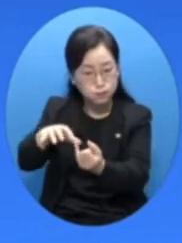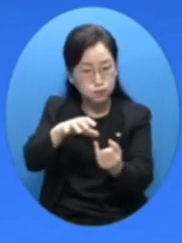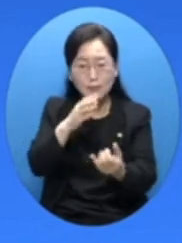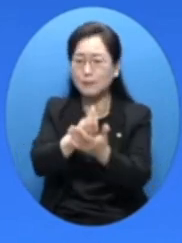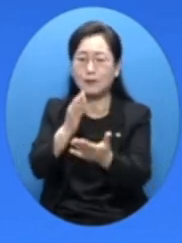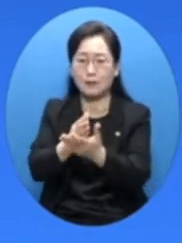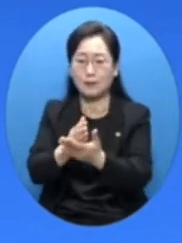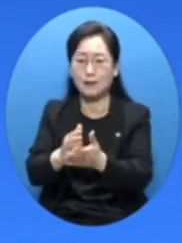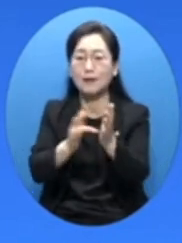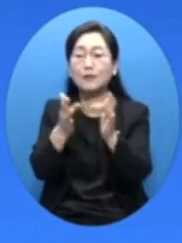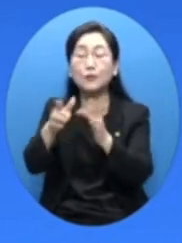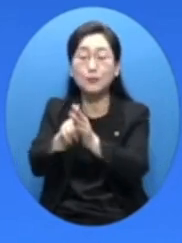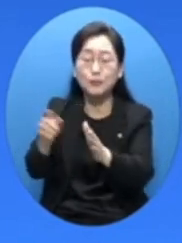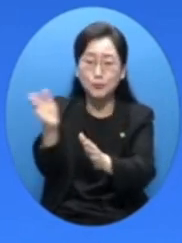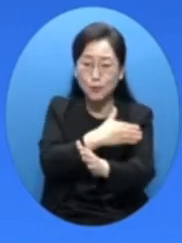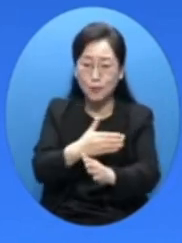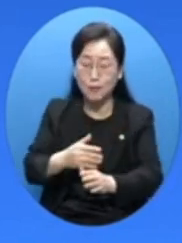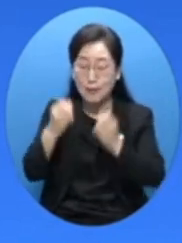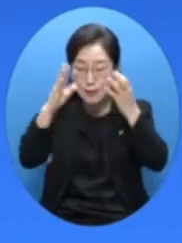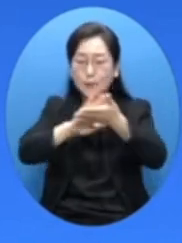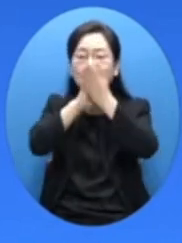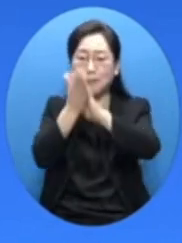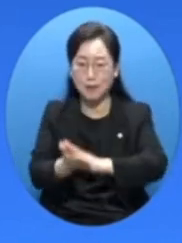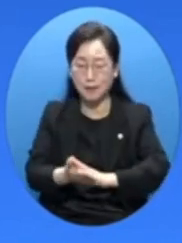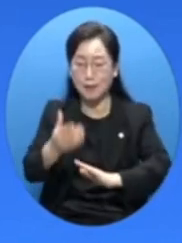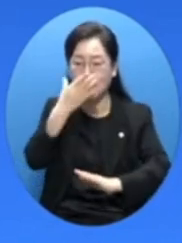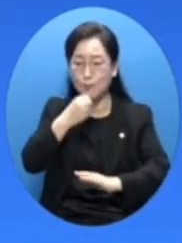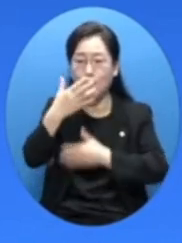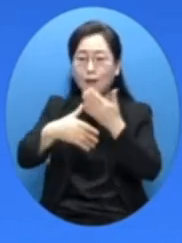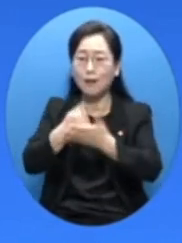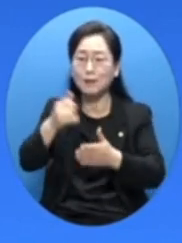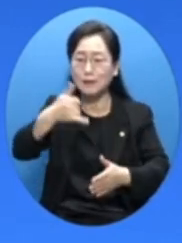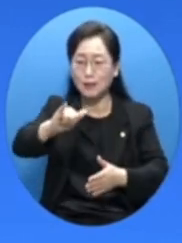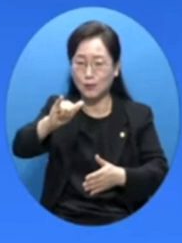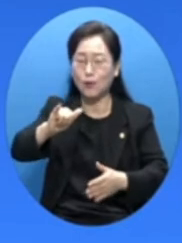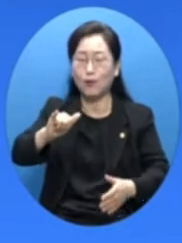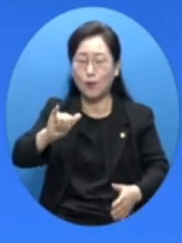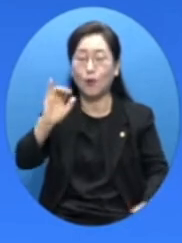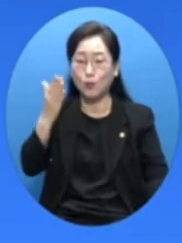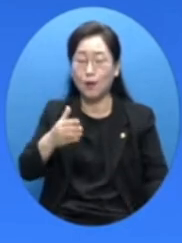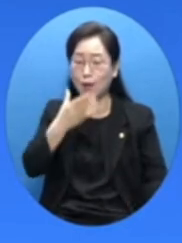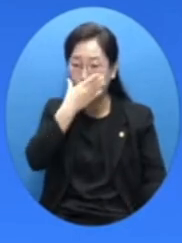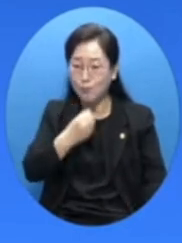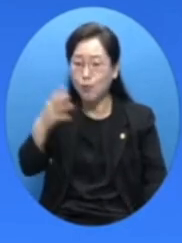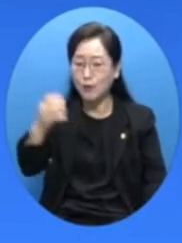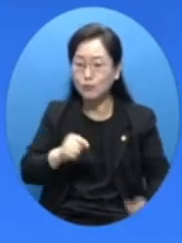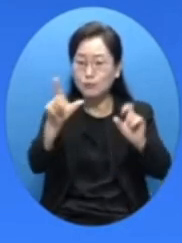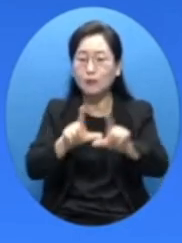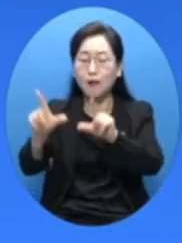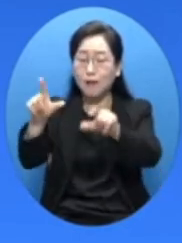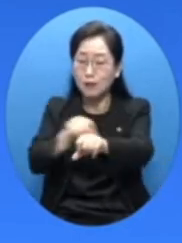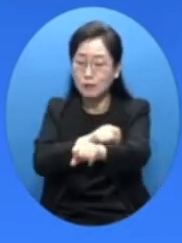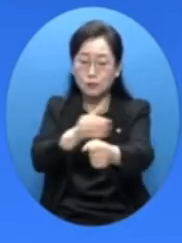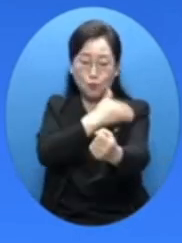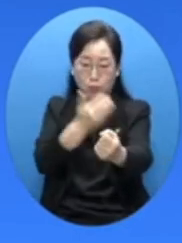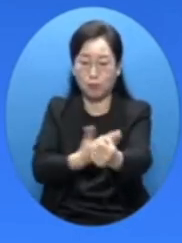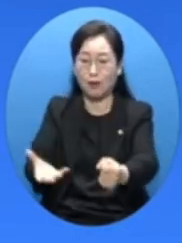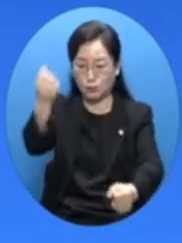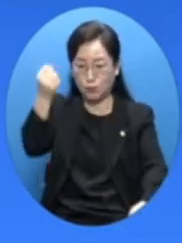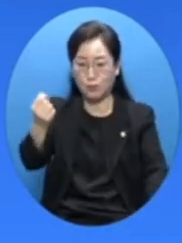바랍니다. 예수 믿고 새 사람이 되었습니다. 복된 하나님의 자녀가 되었습니다. 행복한 삶을 살아갈 수 있는 특권을 가진